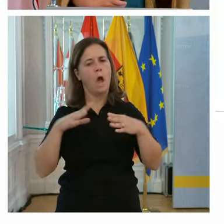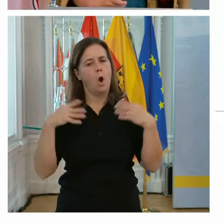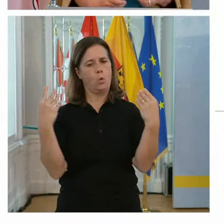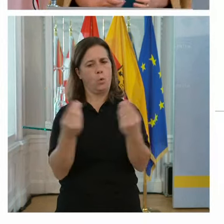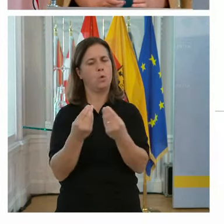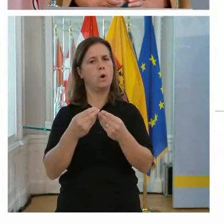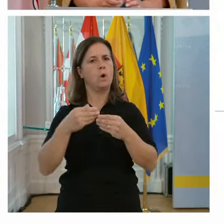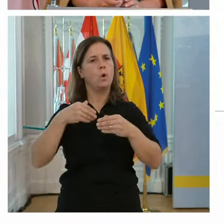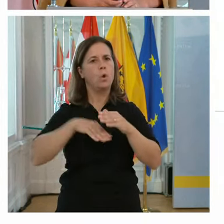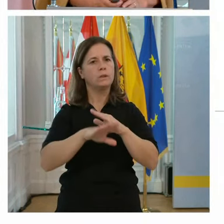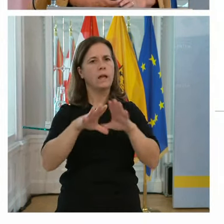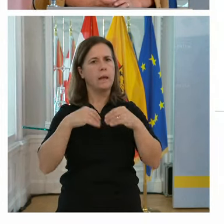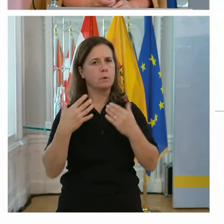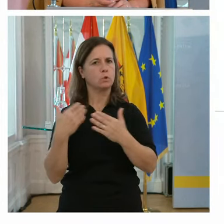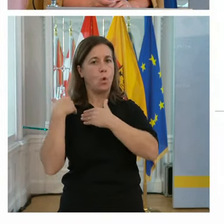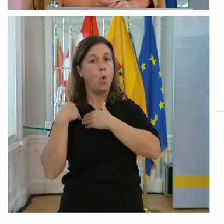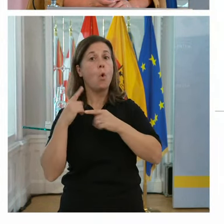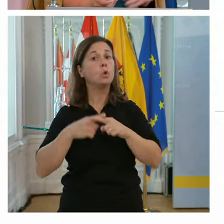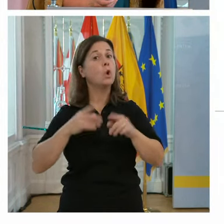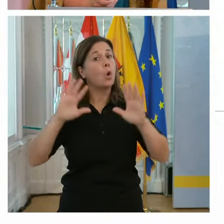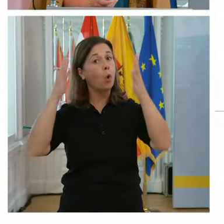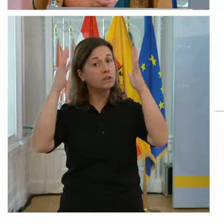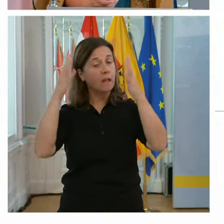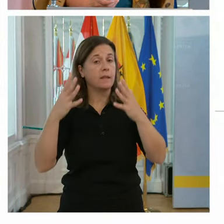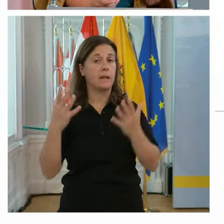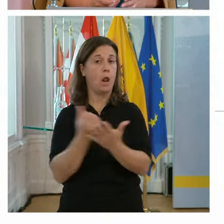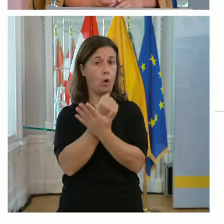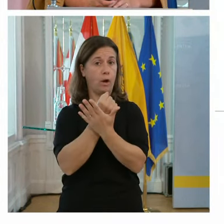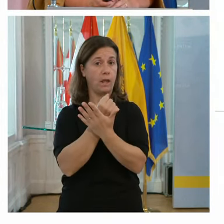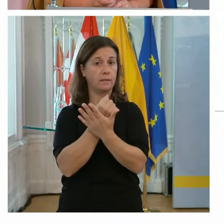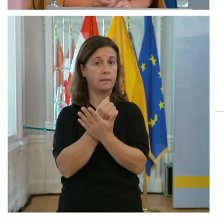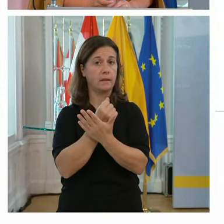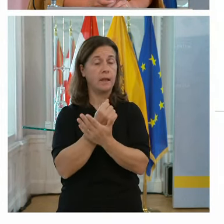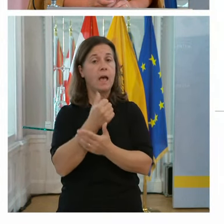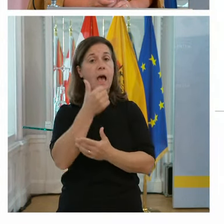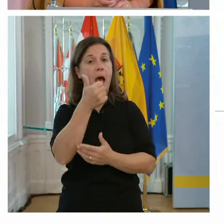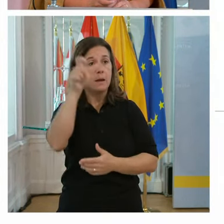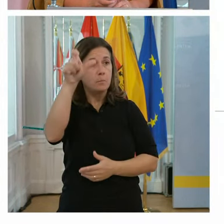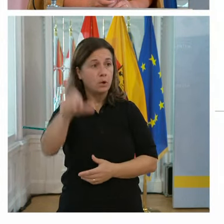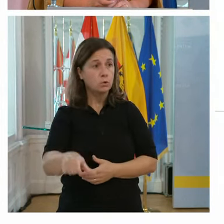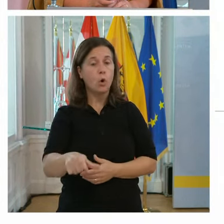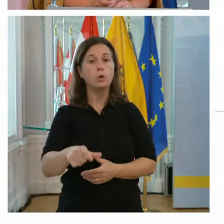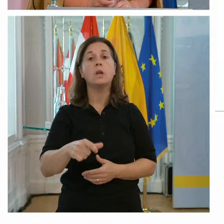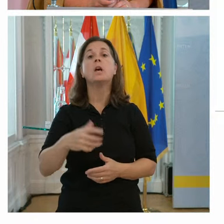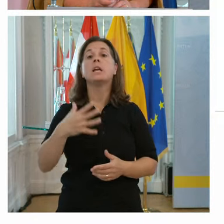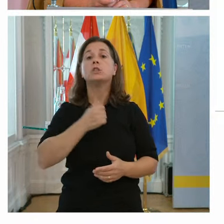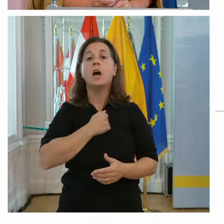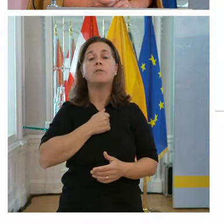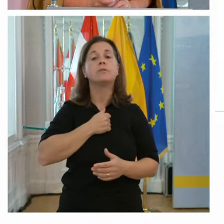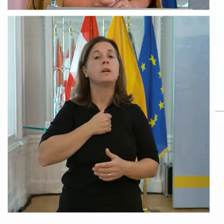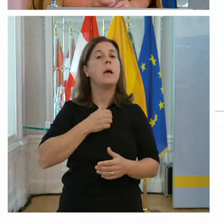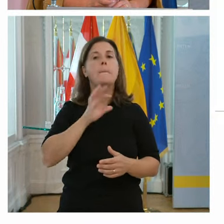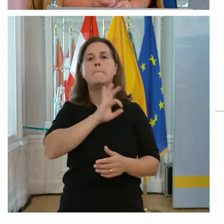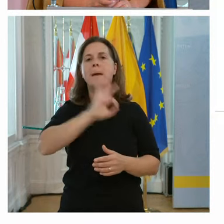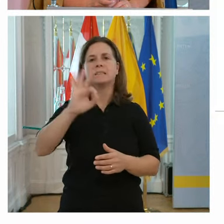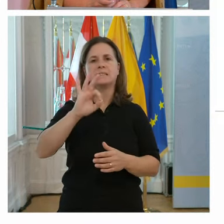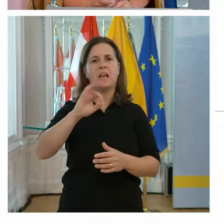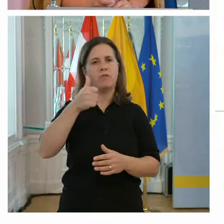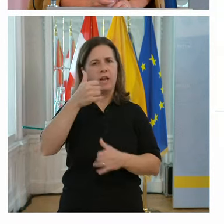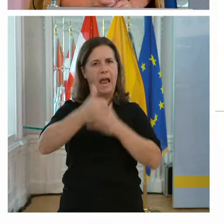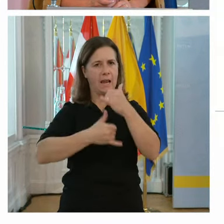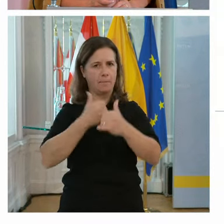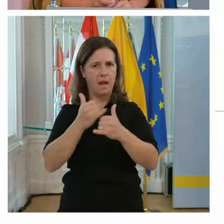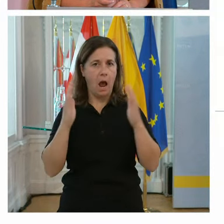Unternehmen. Und es ist grandios gelungen. Einer von den Vieren im ersten Jahrgang ist Jahrgangsbester geworden. Das